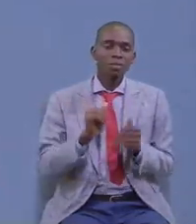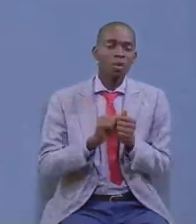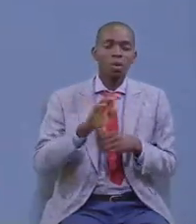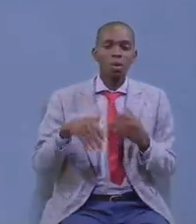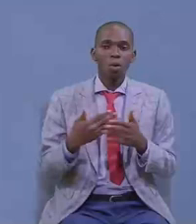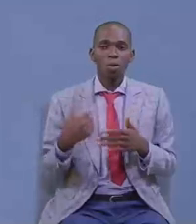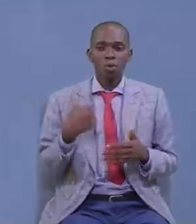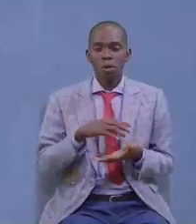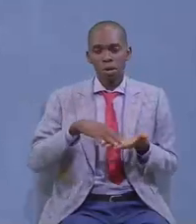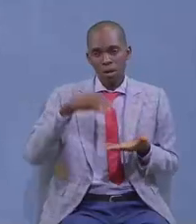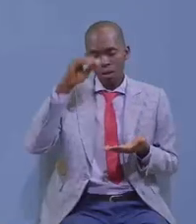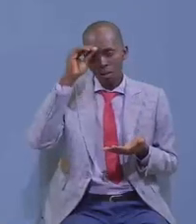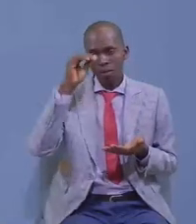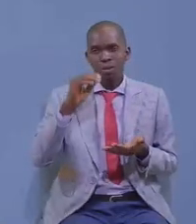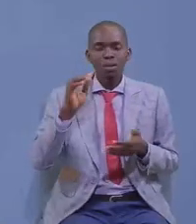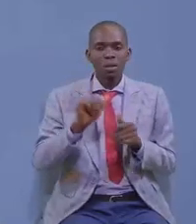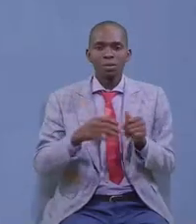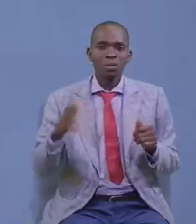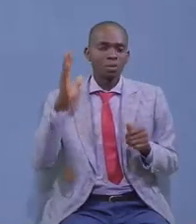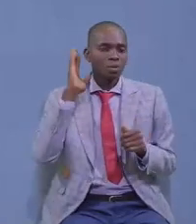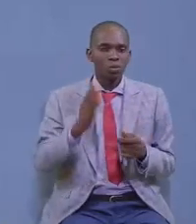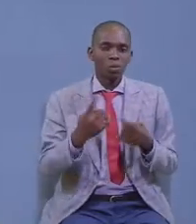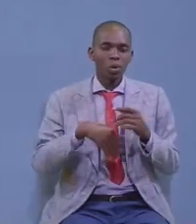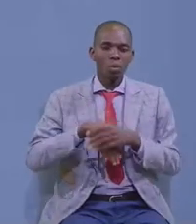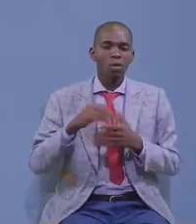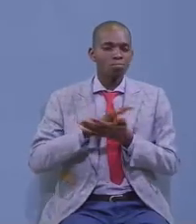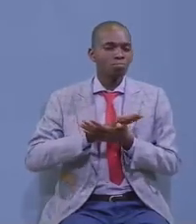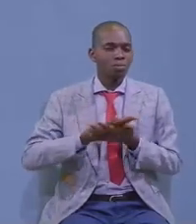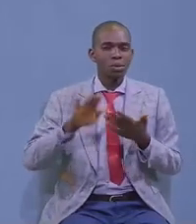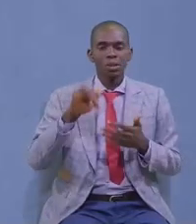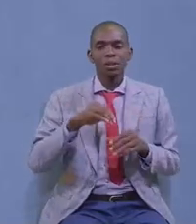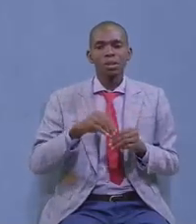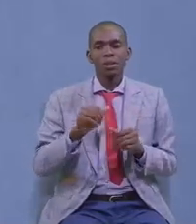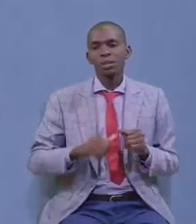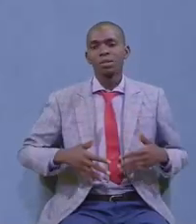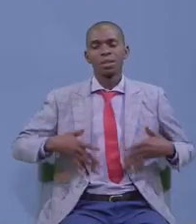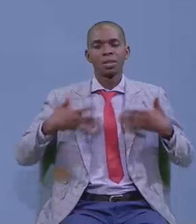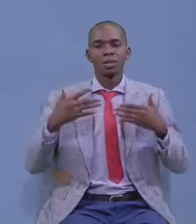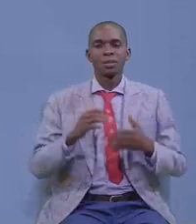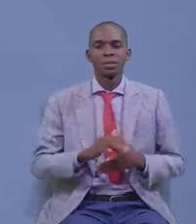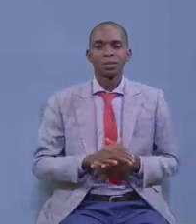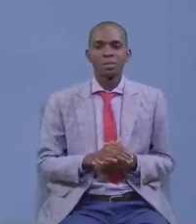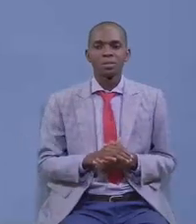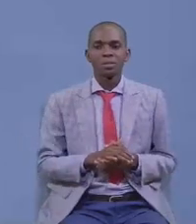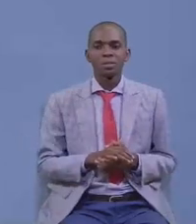Et je prie que le fruit de ce que nous avons écouté se manifeste clairement dans chaque vie.